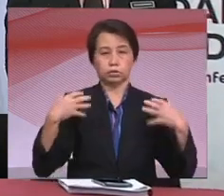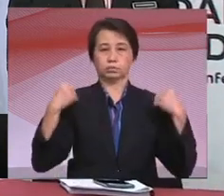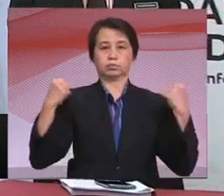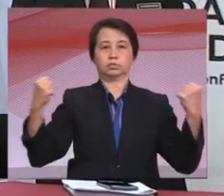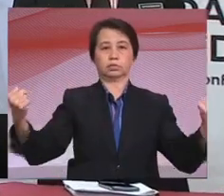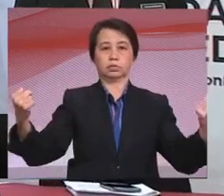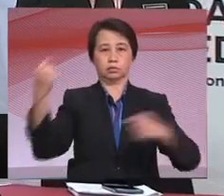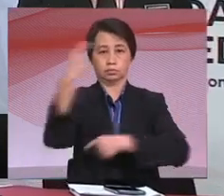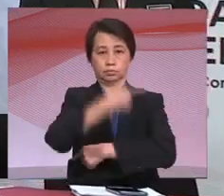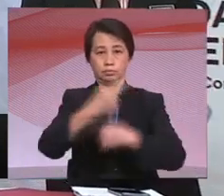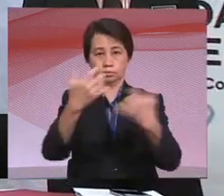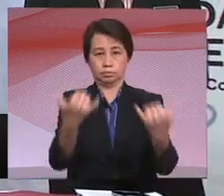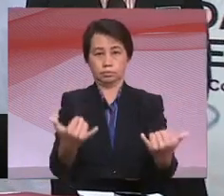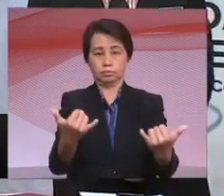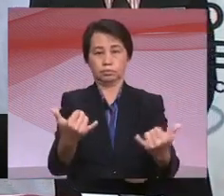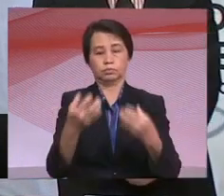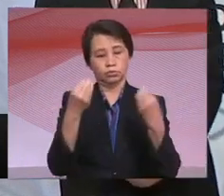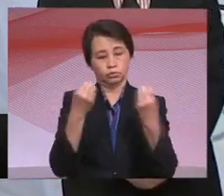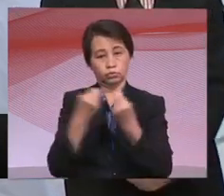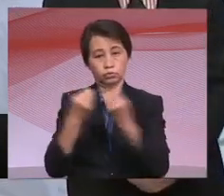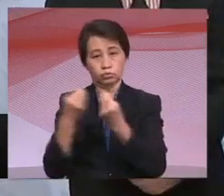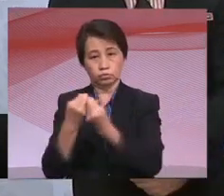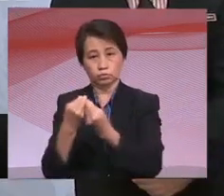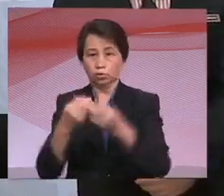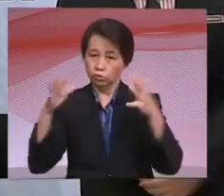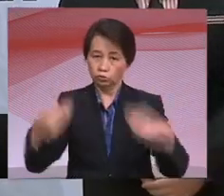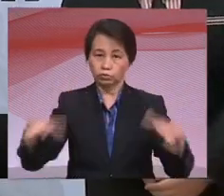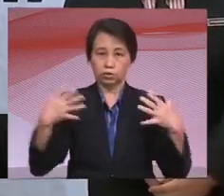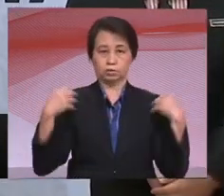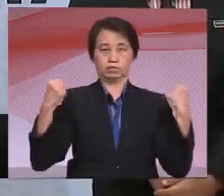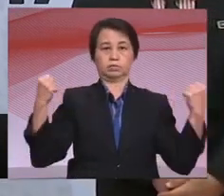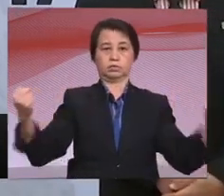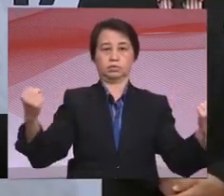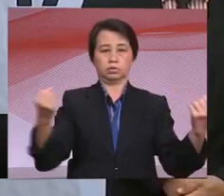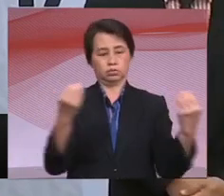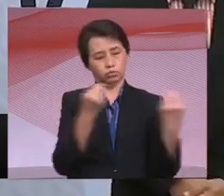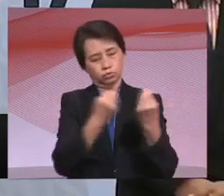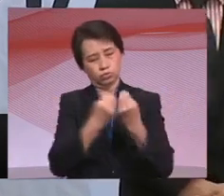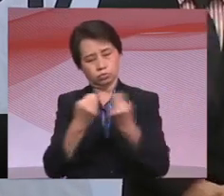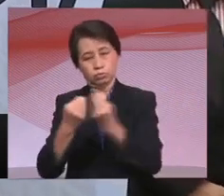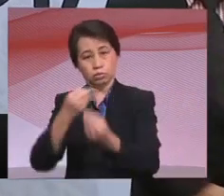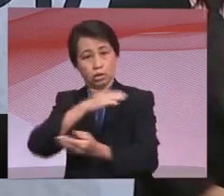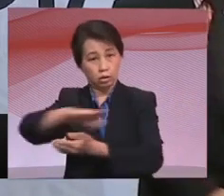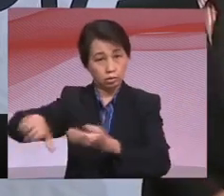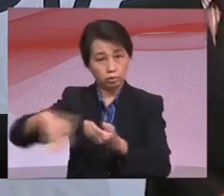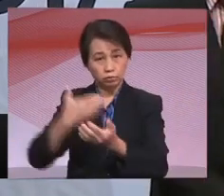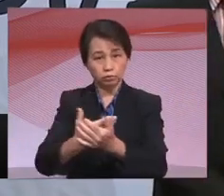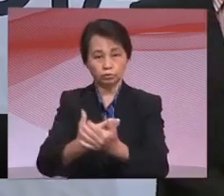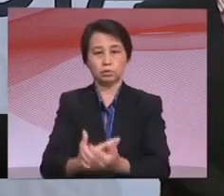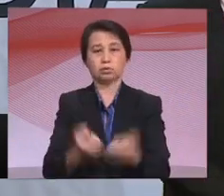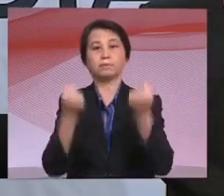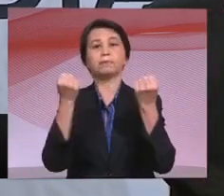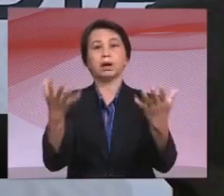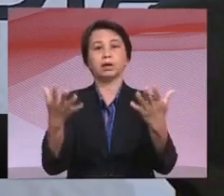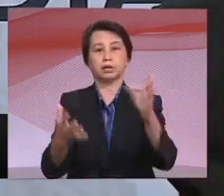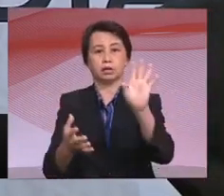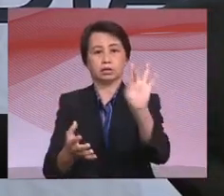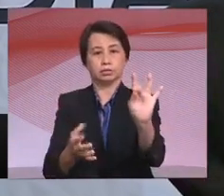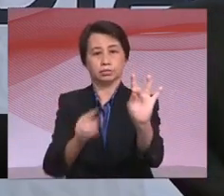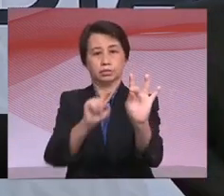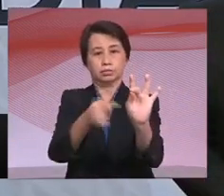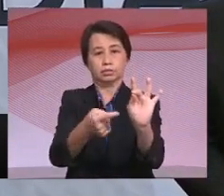COVID-19 pada hari ini. Jumlah kumulatif kes yang telah pulih sepenuhnya daripada COVID-19 adalah sebanyak